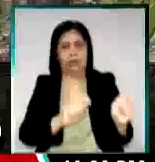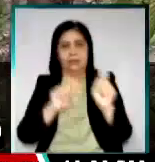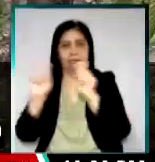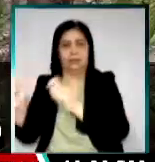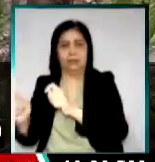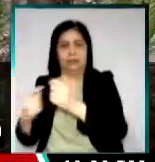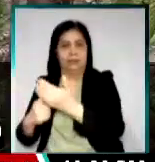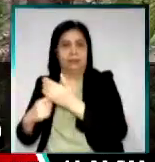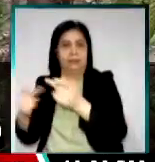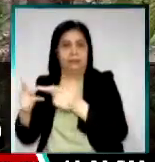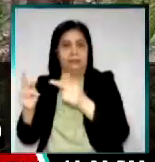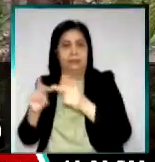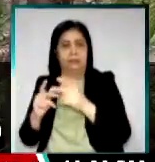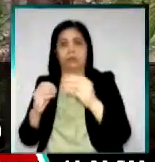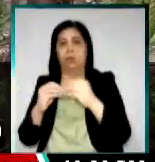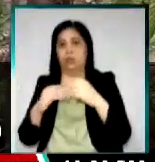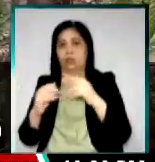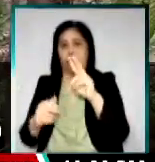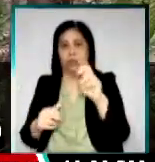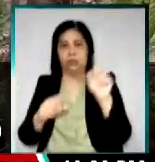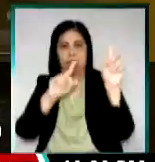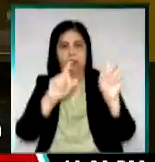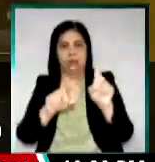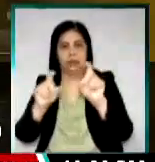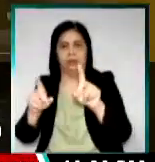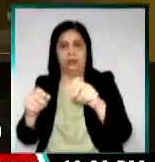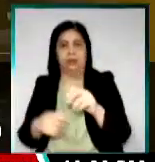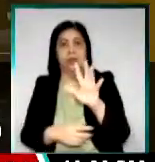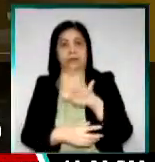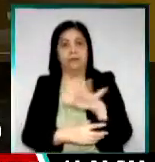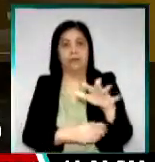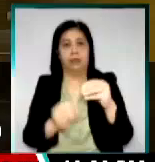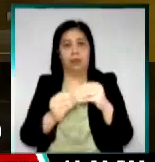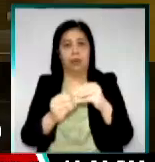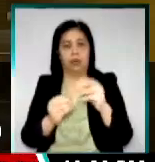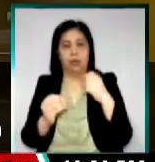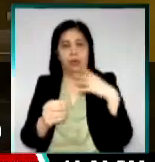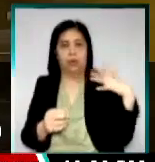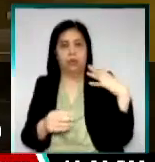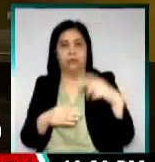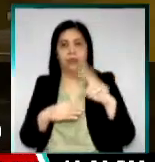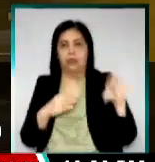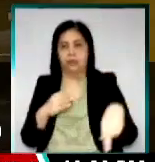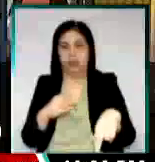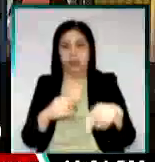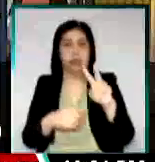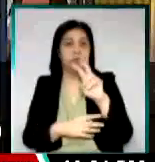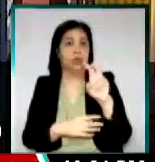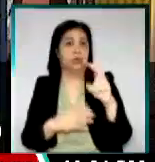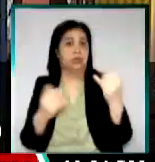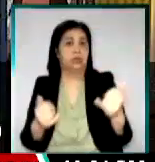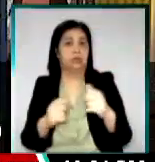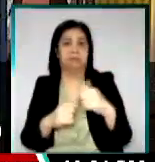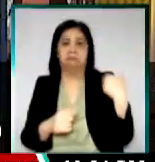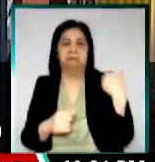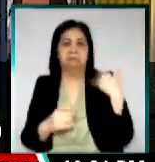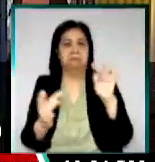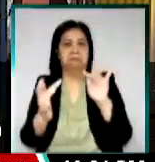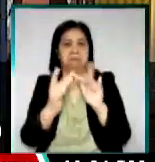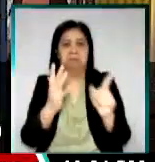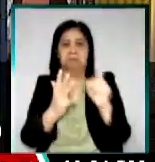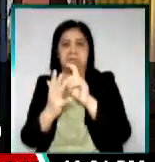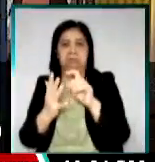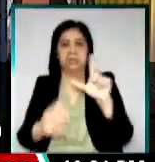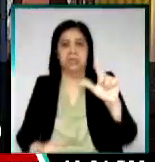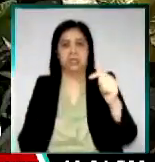Mahigit 200 na ang na-test. 55 pa ang naghihintay ng resulta. Nasa 200 naman ang hindi na contact trace ng LGU.